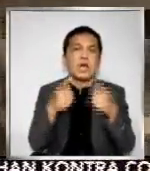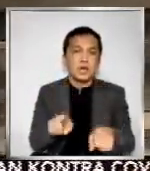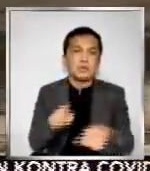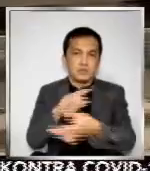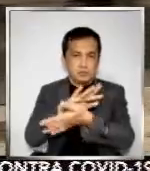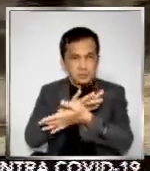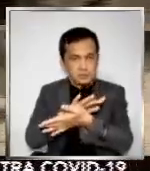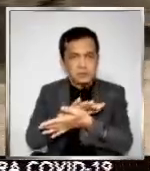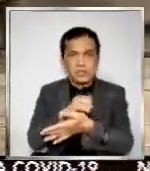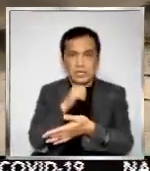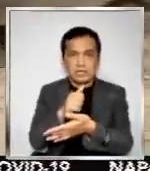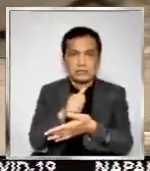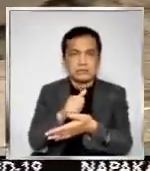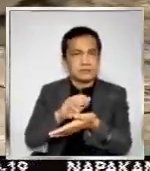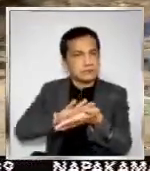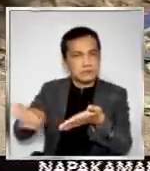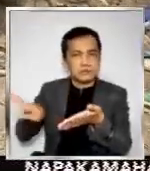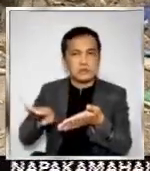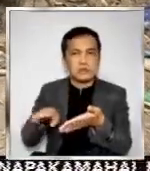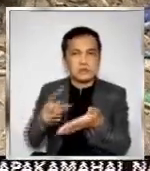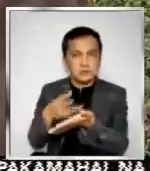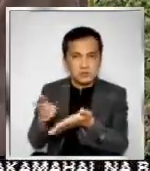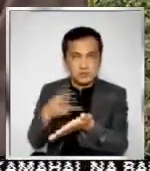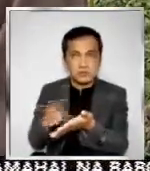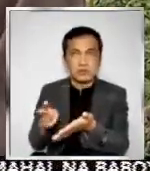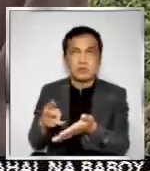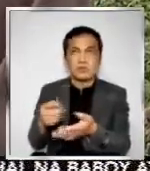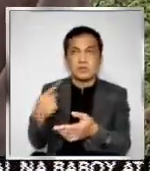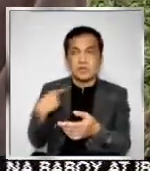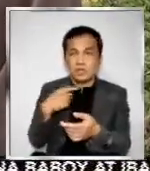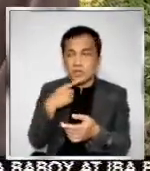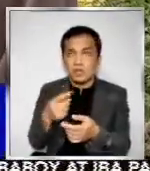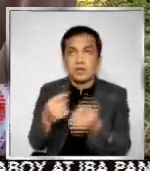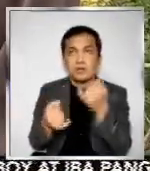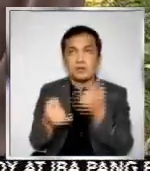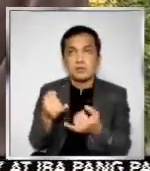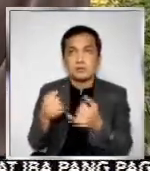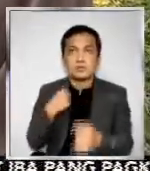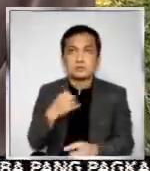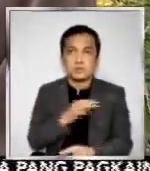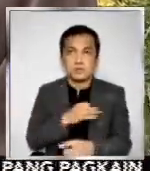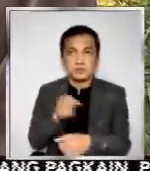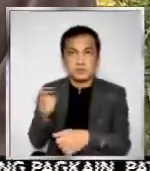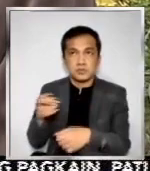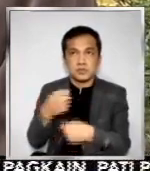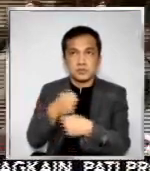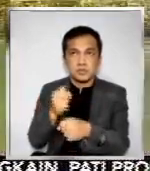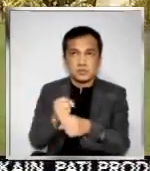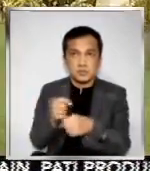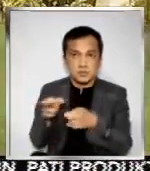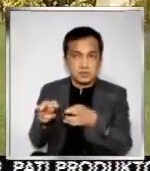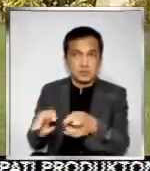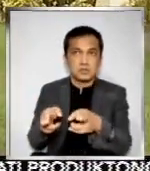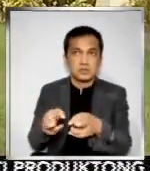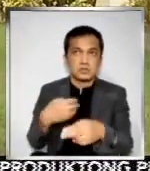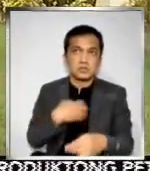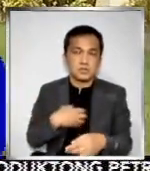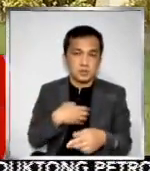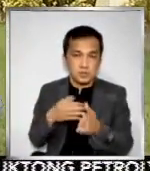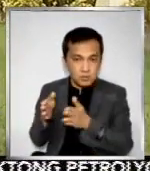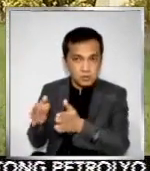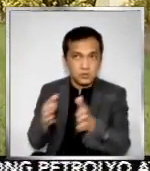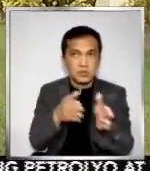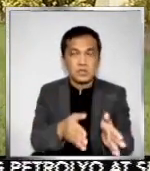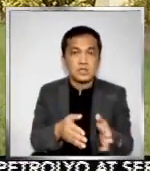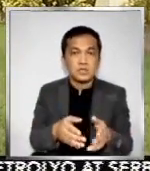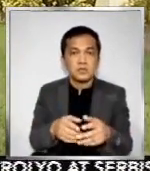basura. Na-stop po yung hauling namin kay Metro Clerk nung pinagawa po namin yung daan kasi nireklamo niya po yung daan namin. Magsasampa raw ng